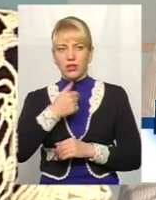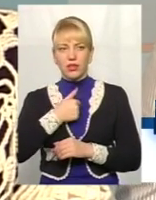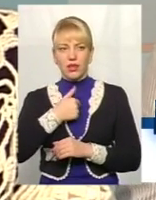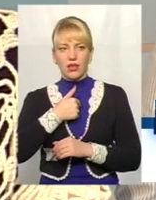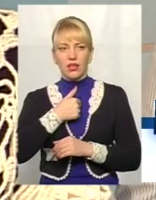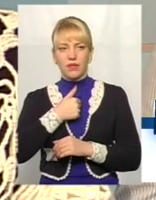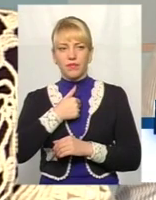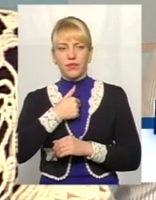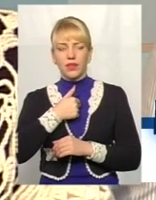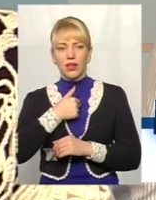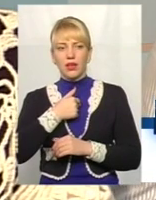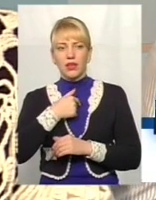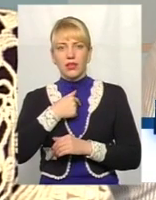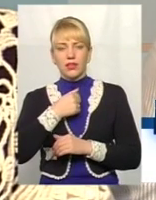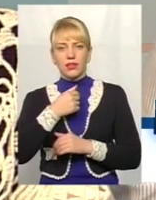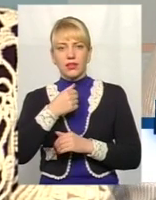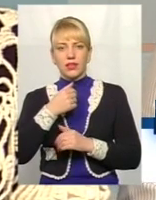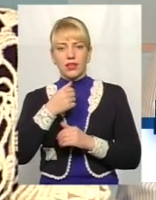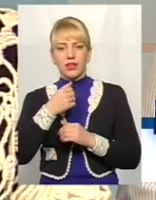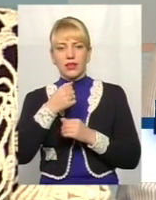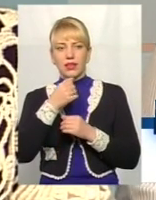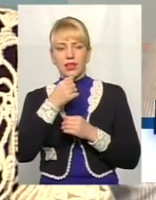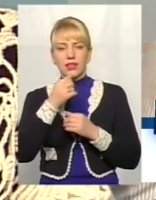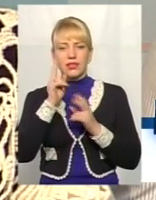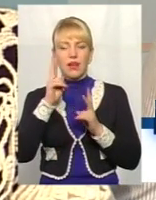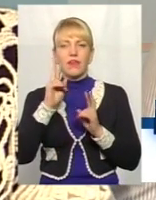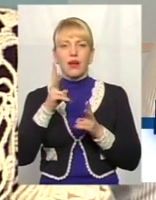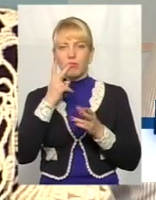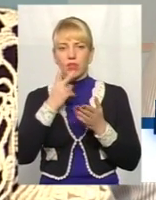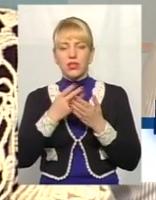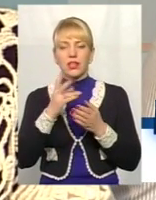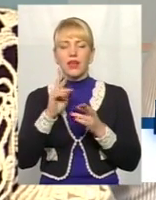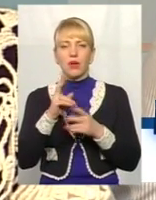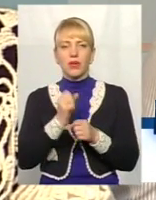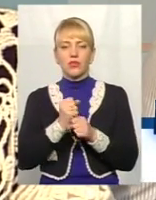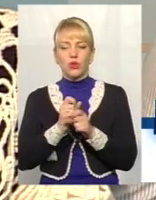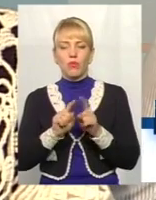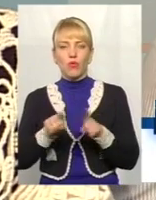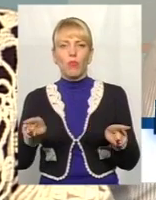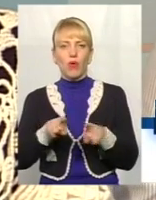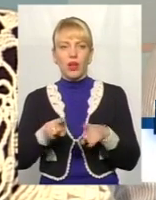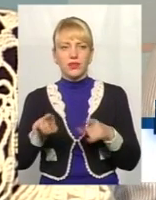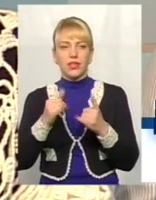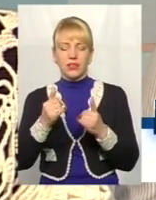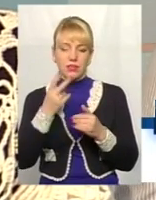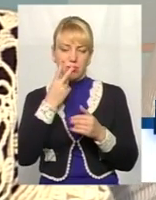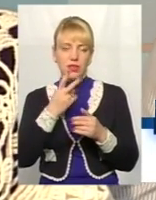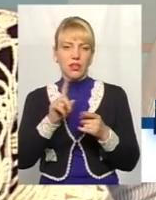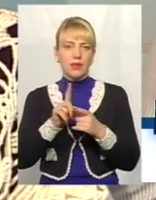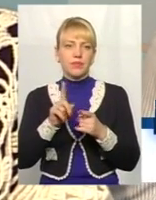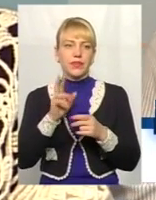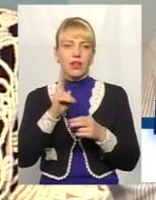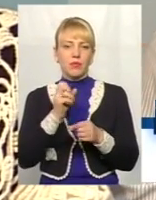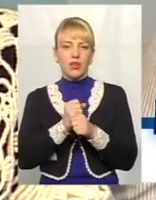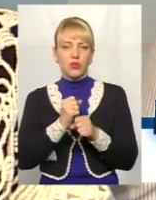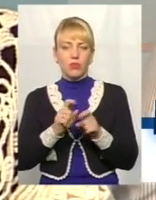як своїм учням показати, як працює пропаганда. Наприклад, зараз ми можемо, самі знаємо, досить багато прикладів